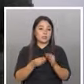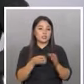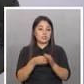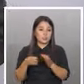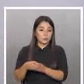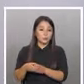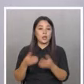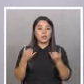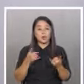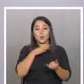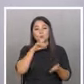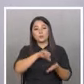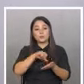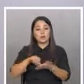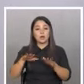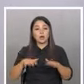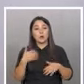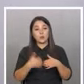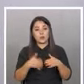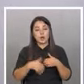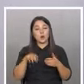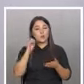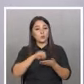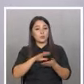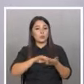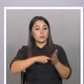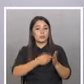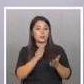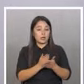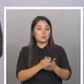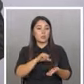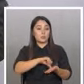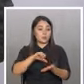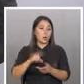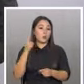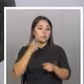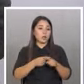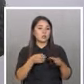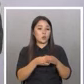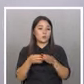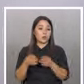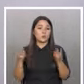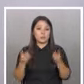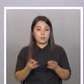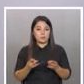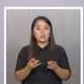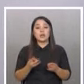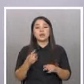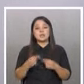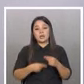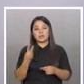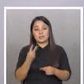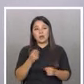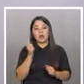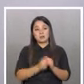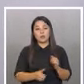Бірінші, көп мүшенің ортақ көбейткіштері бар мүшелерін қосылғыштарға топтау керек. Екінші,